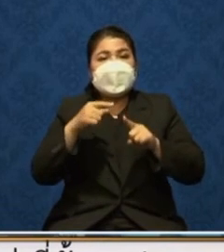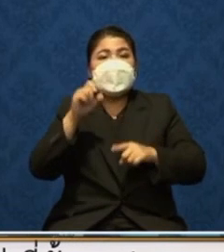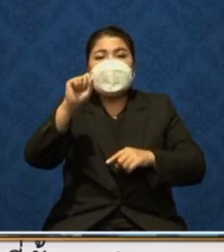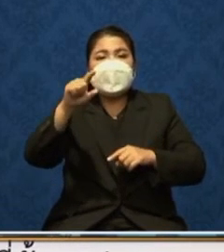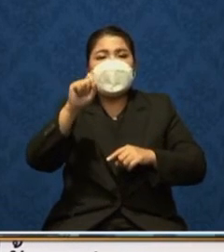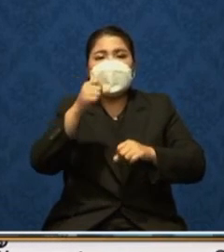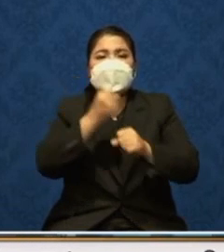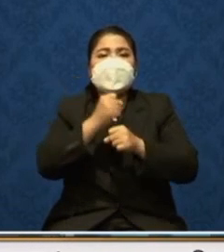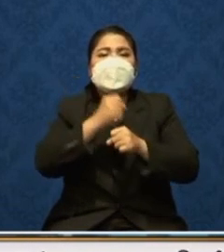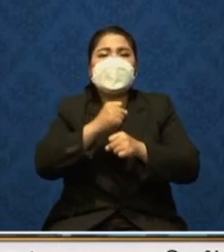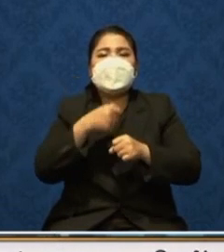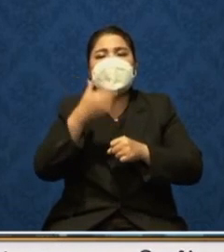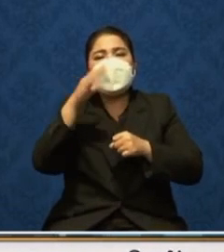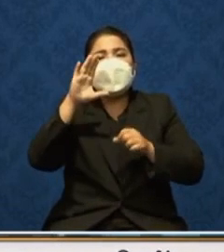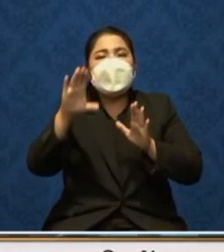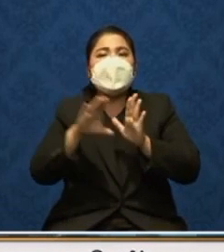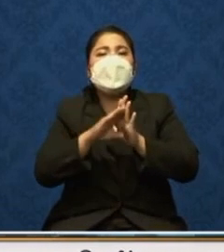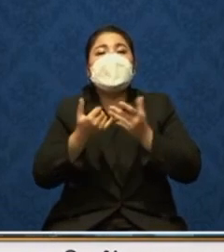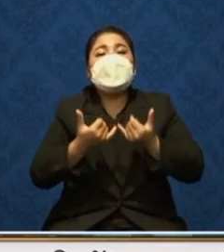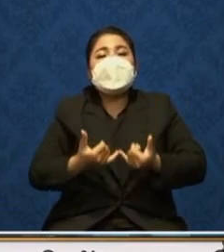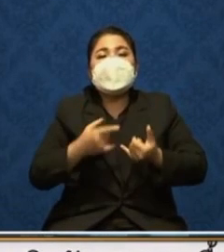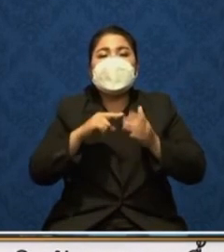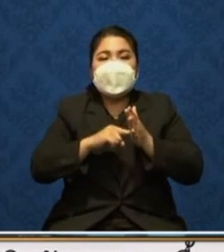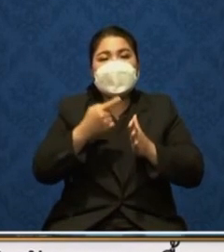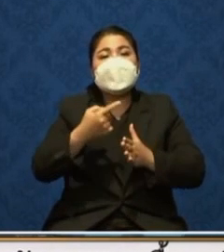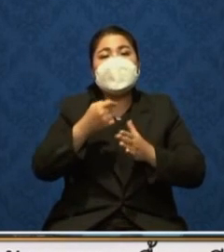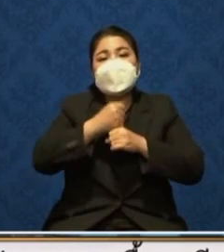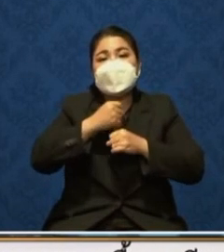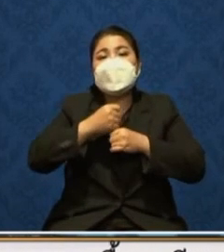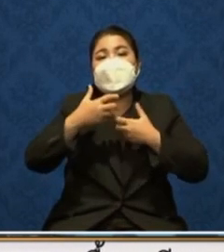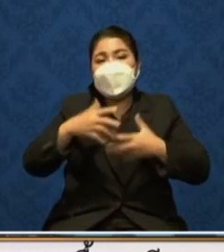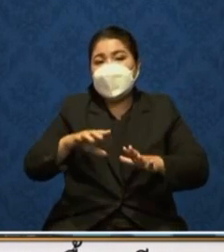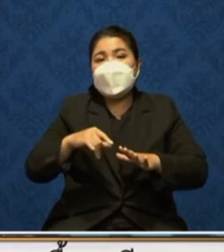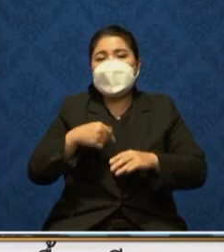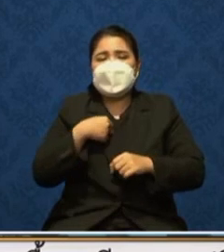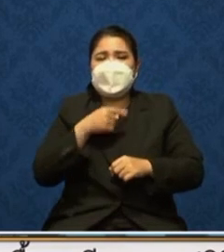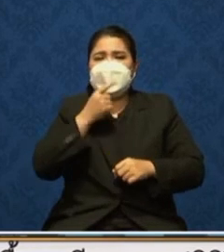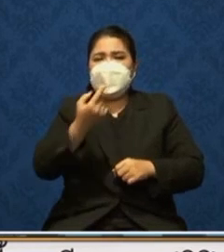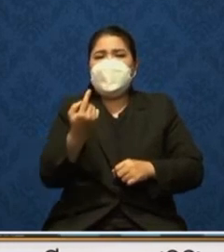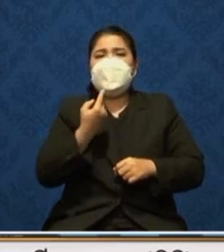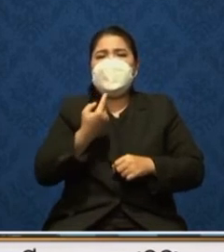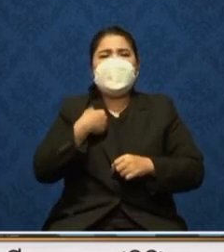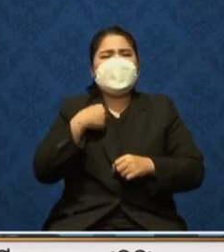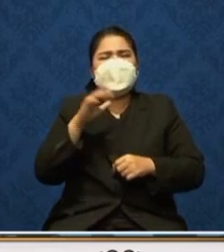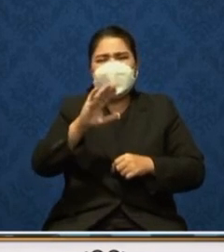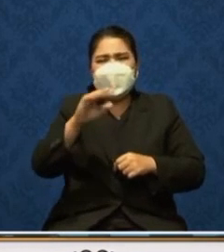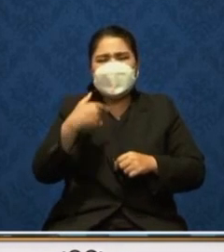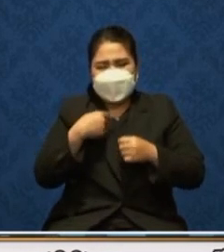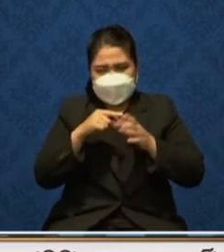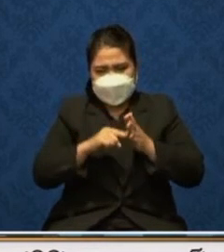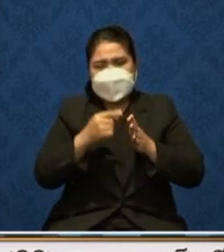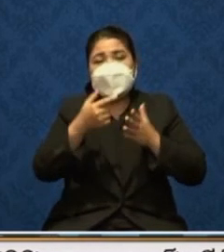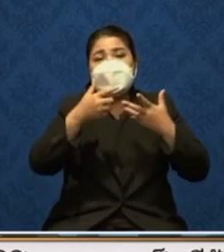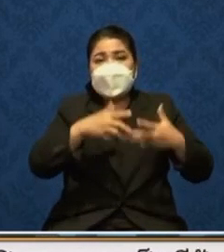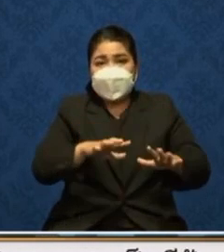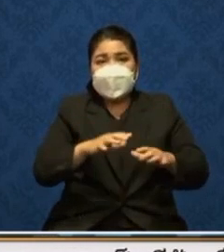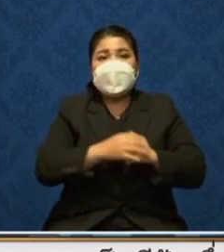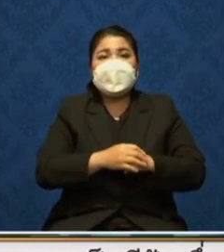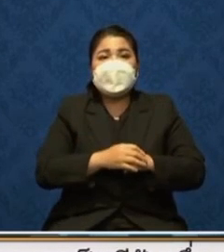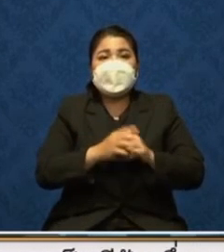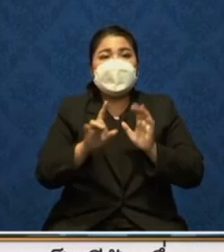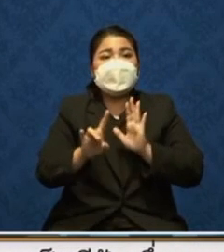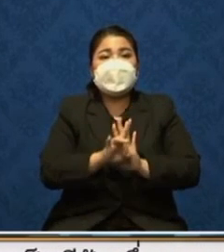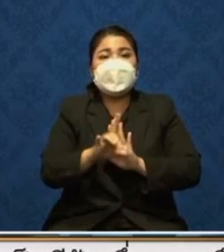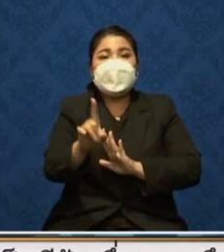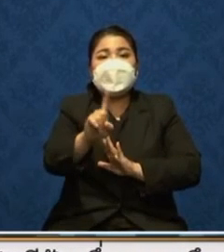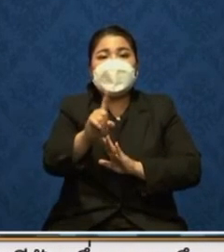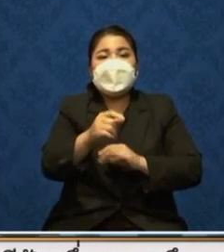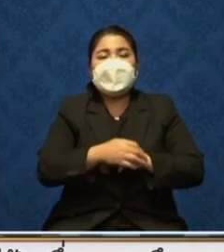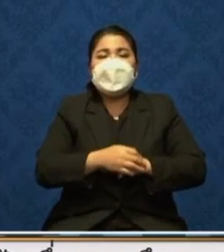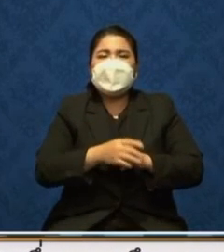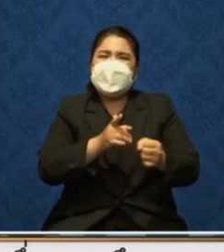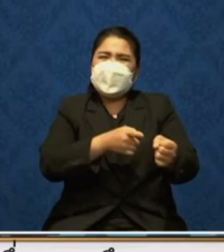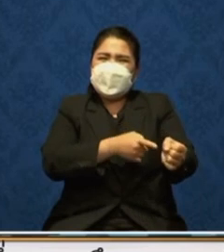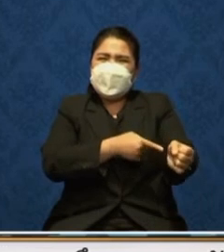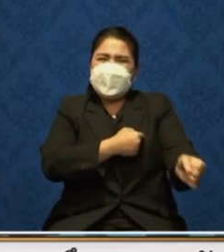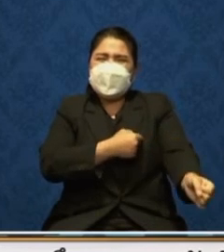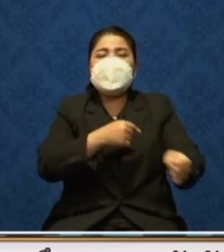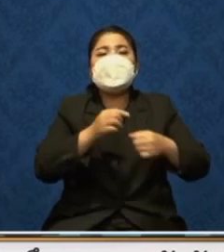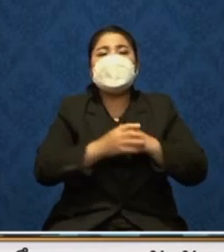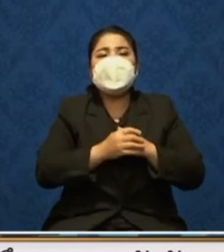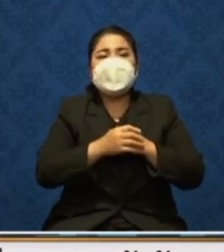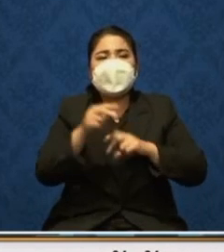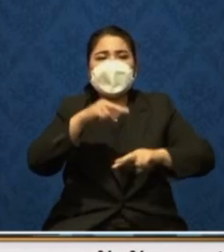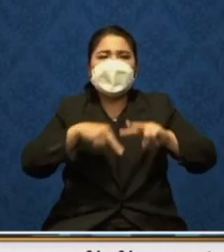น